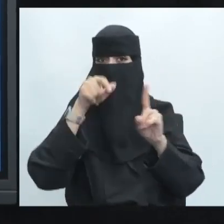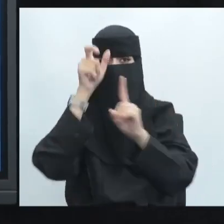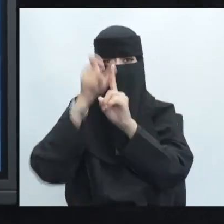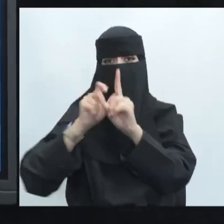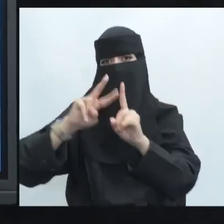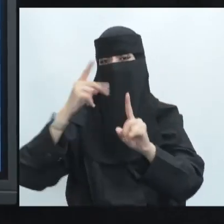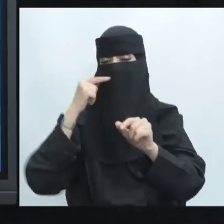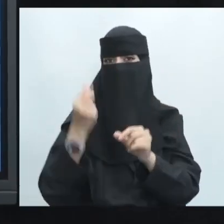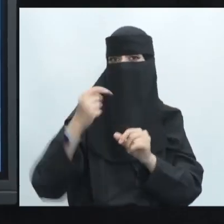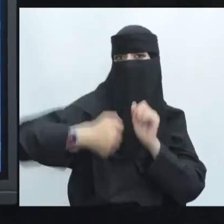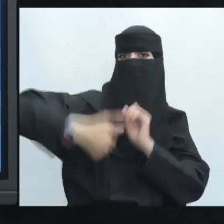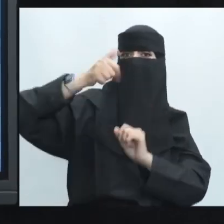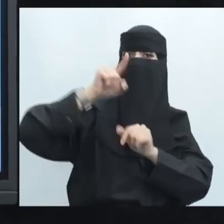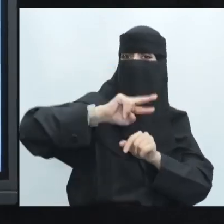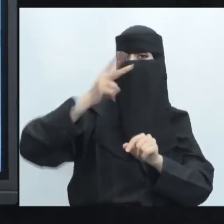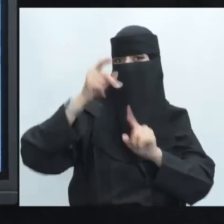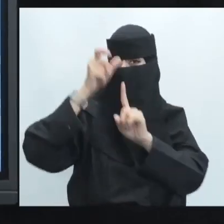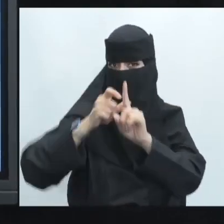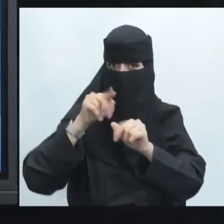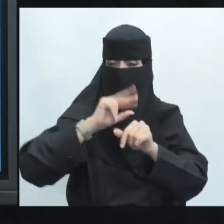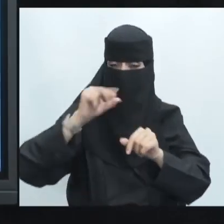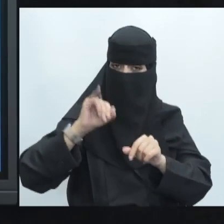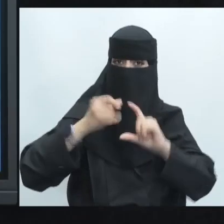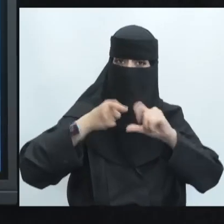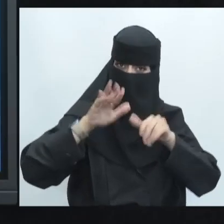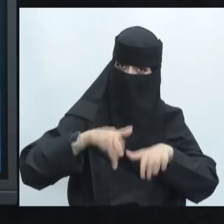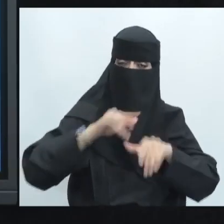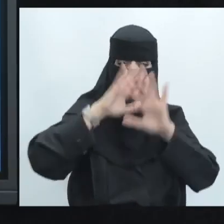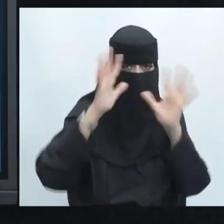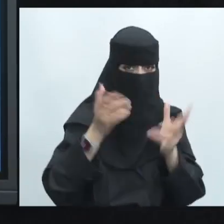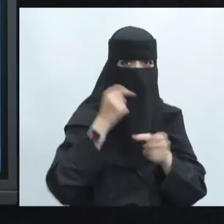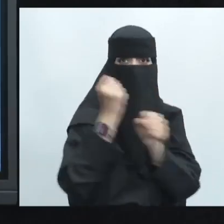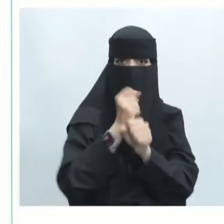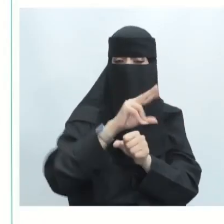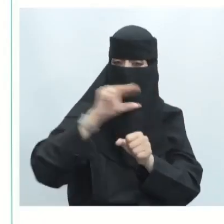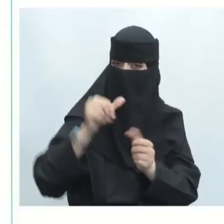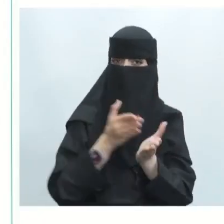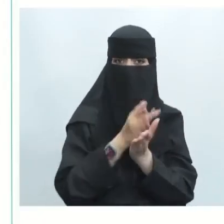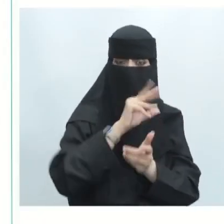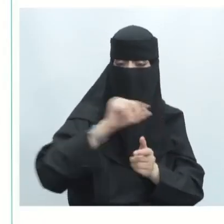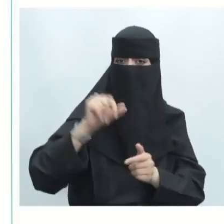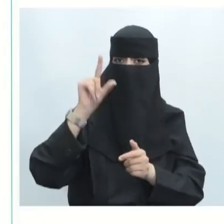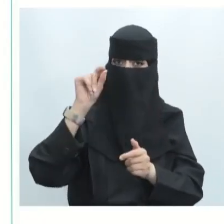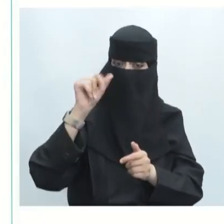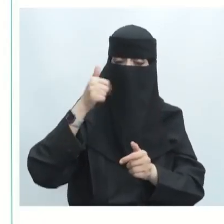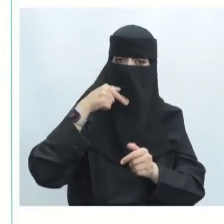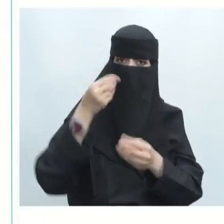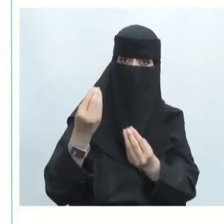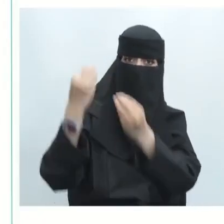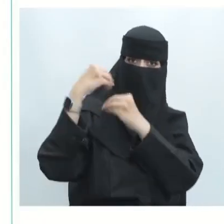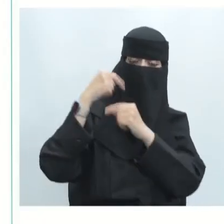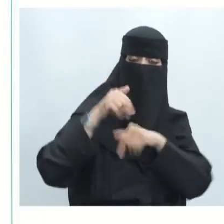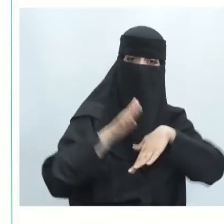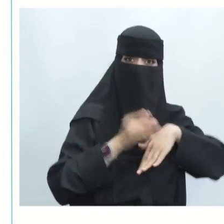عليهم في هذه الميزه كذلك في عصر المنظمات او في عالم الاعمال كذلك بنفس الطريقه الميزه تعطي